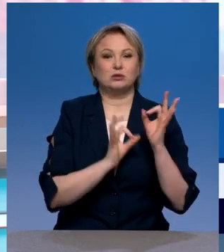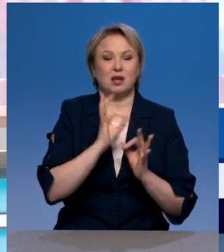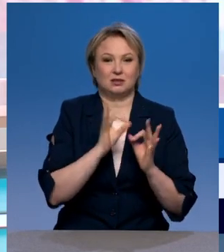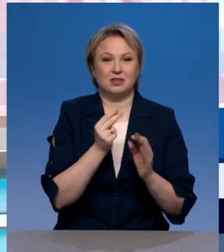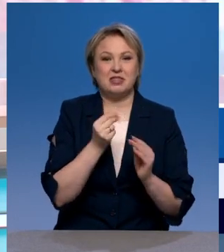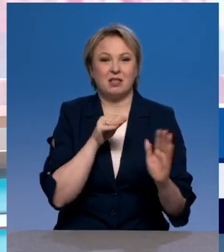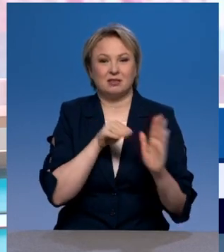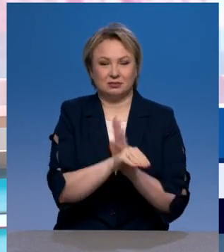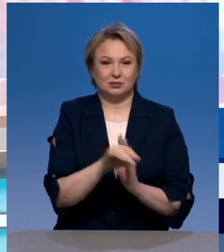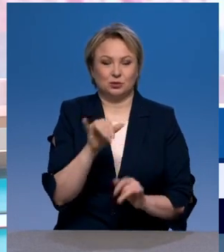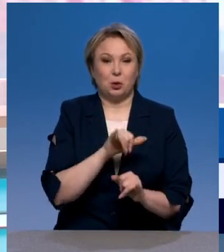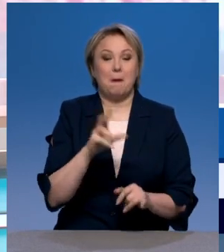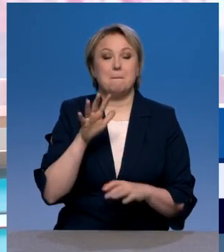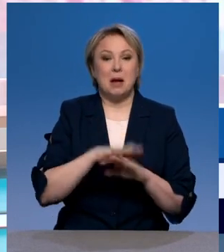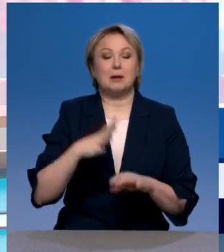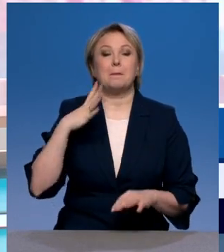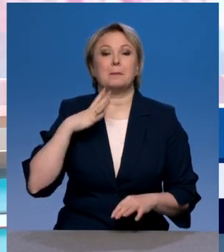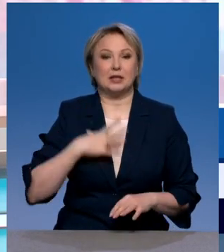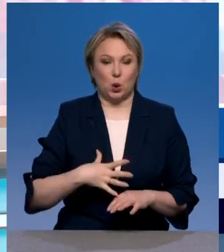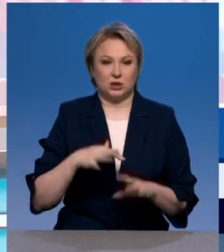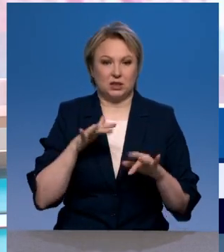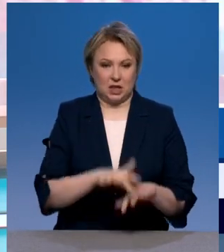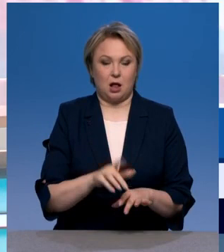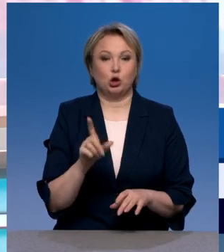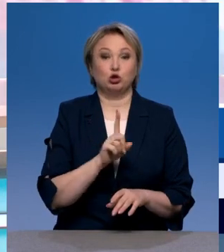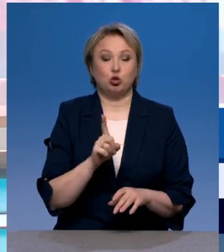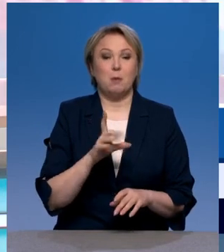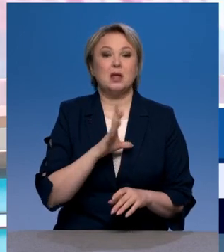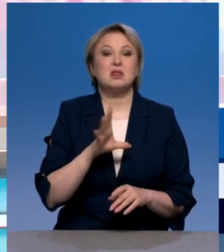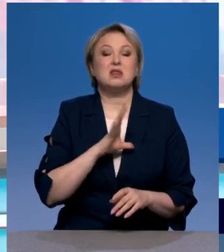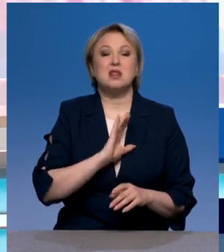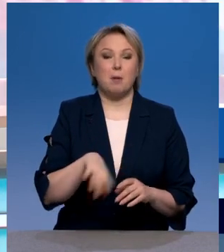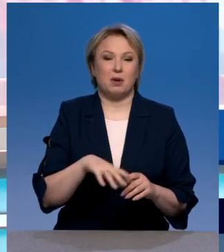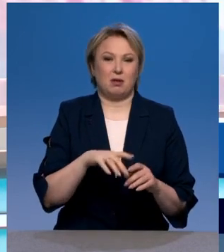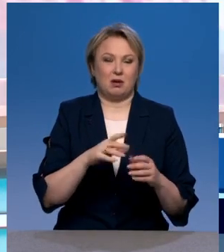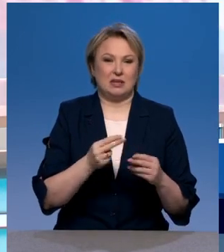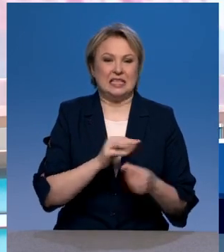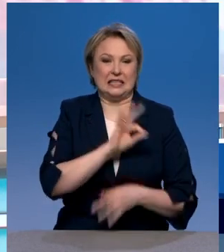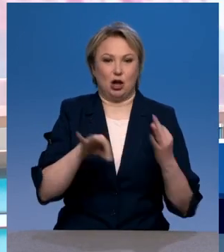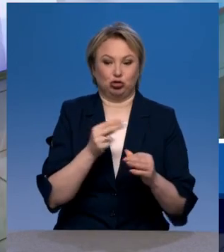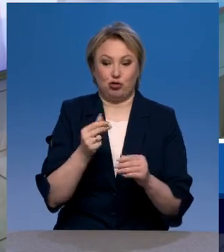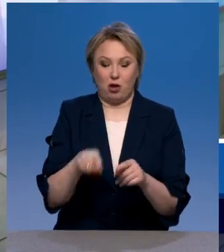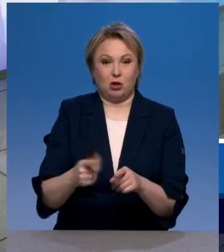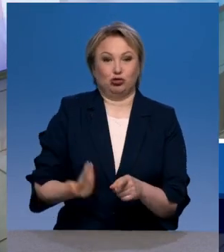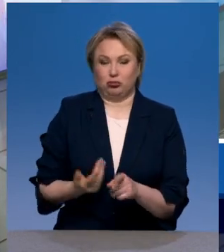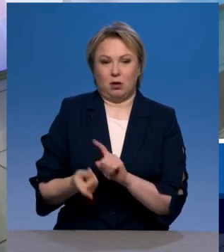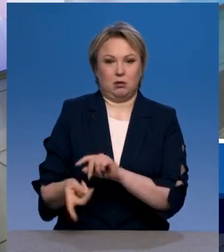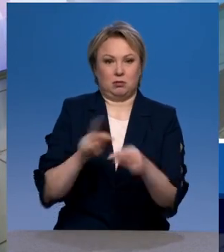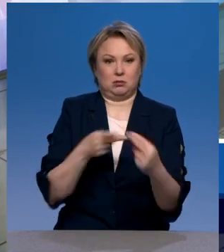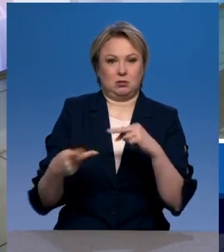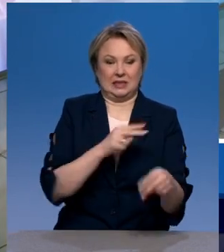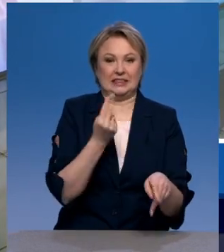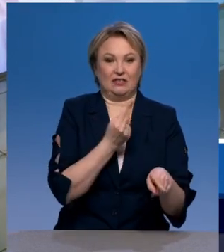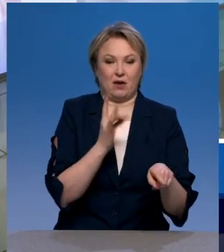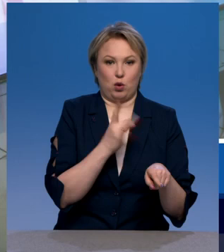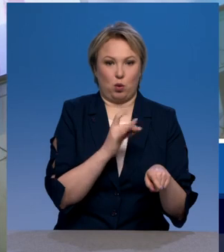чтобы предотвратить излишний переток денег в цифровой рубль и сохранить возможность заработать на таких пассивах. Как